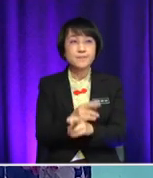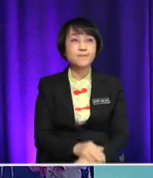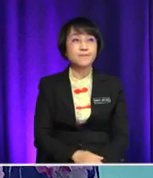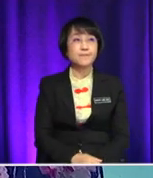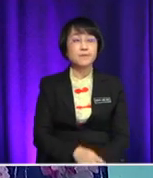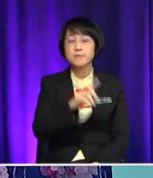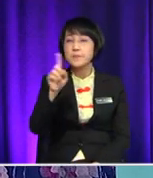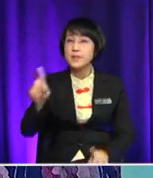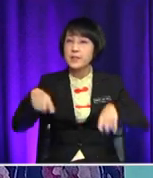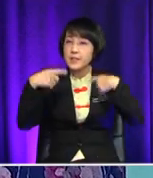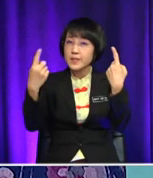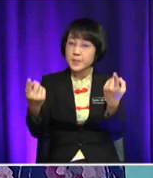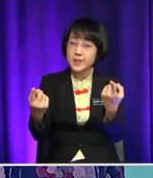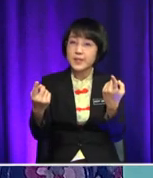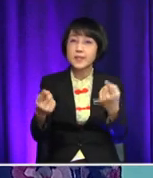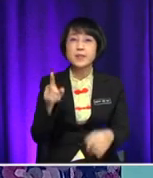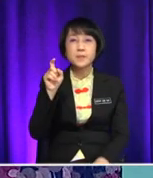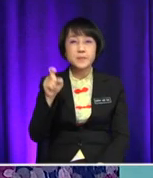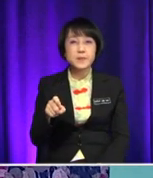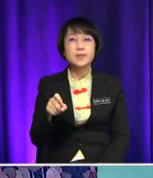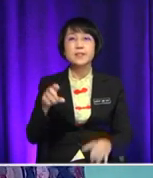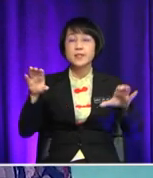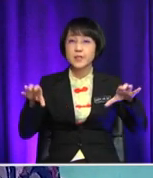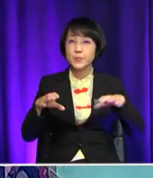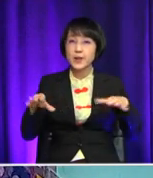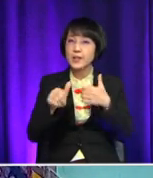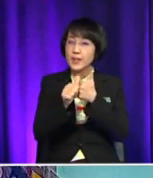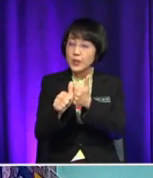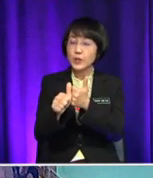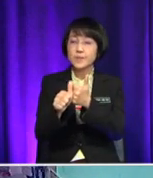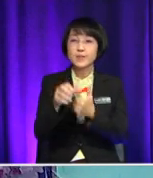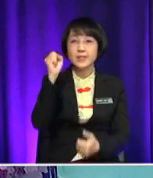amalkan sikap sebagai pelancung hijau